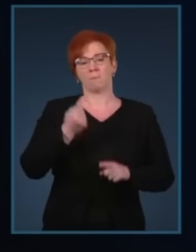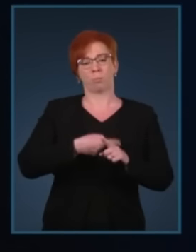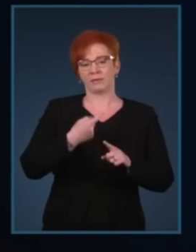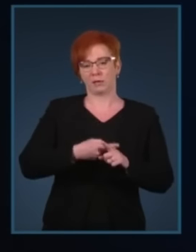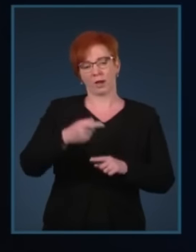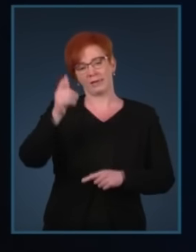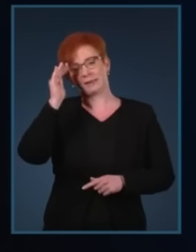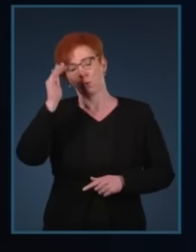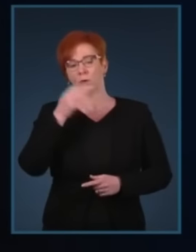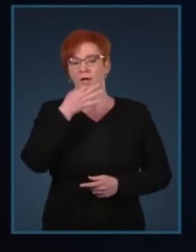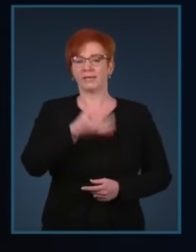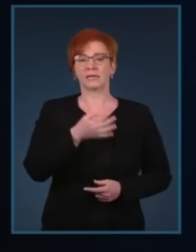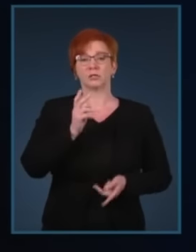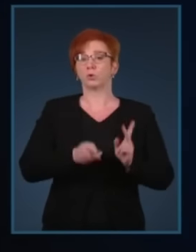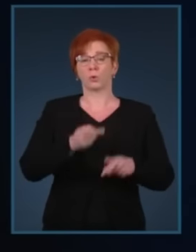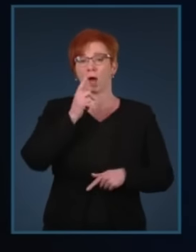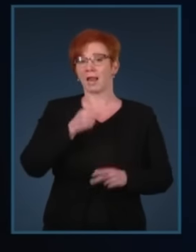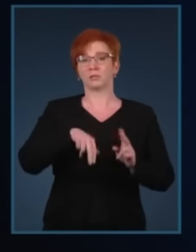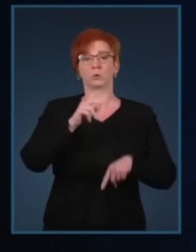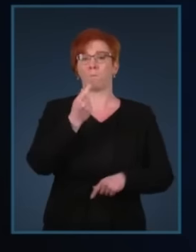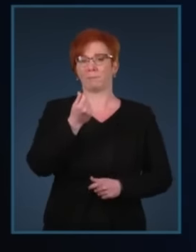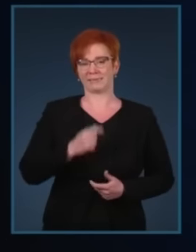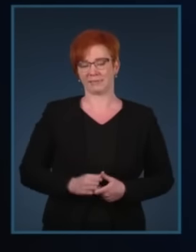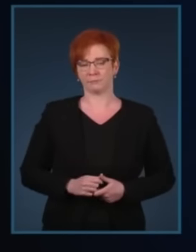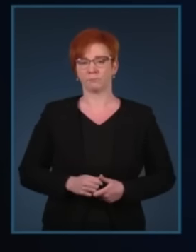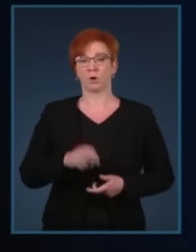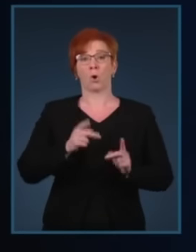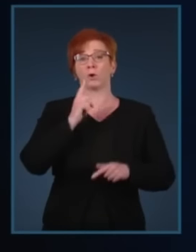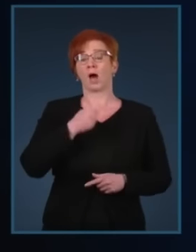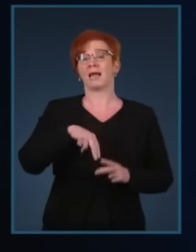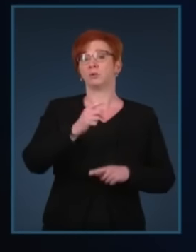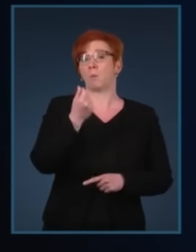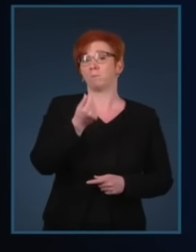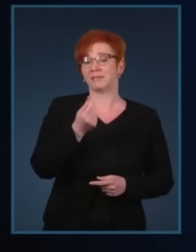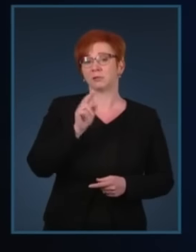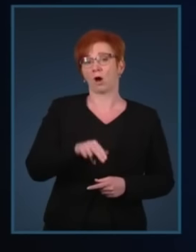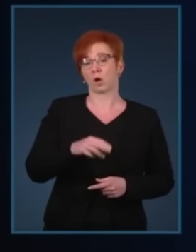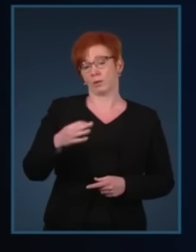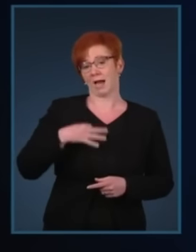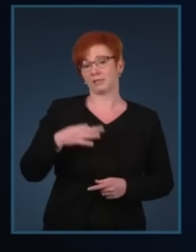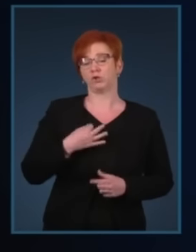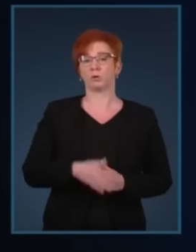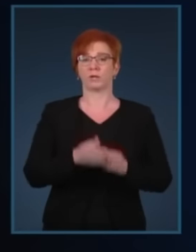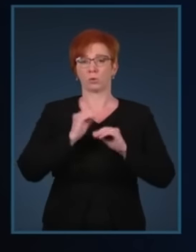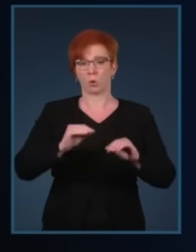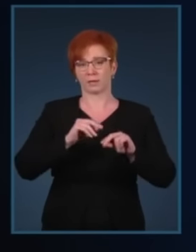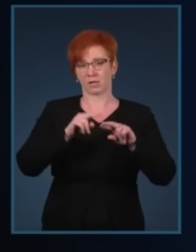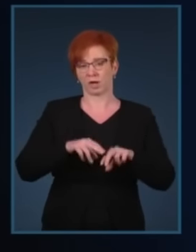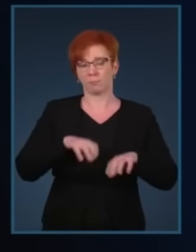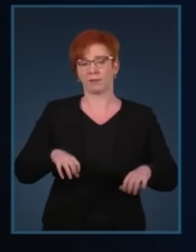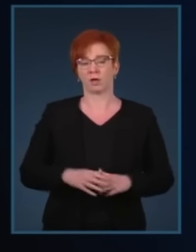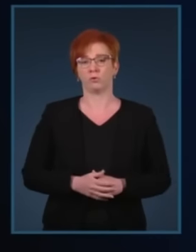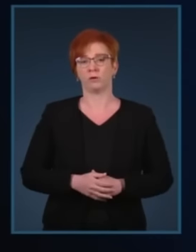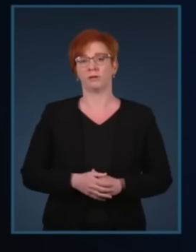kérdés, hogy hogyan lesz több pénz. Hogyan lesz több pénz, hogy az egészségügyet és az oktatást rendbe rakjuk? Hogyan lesz beindítva